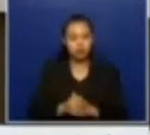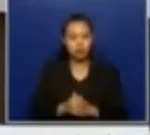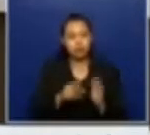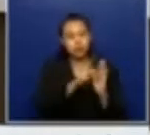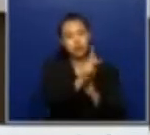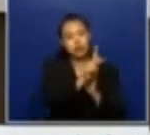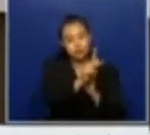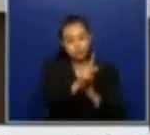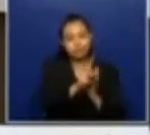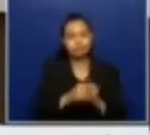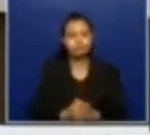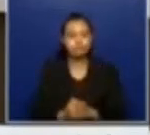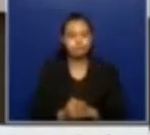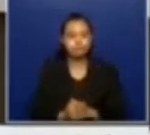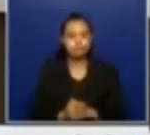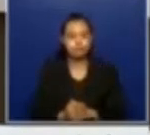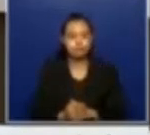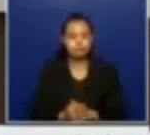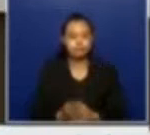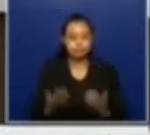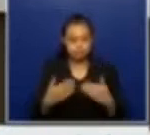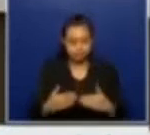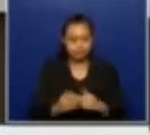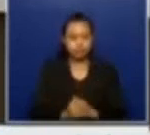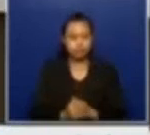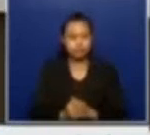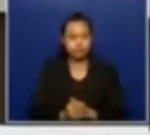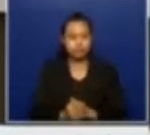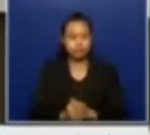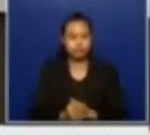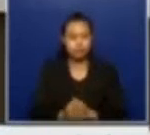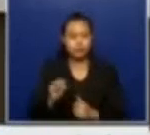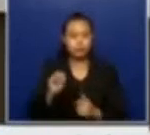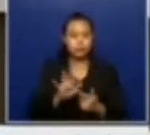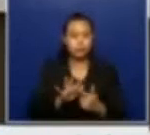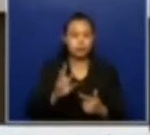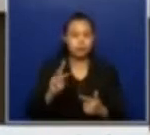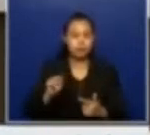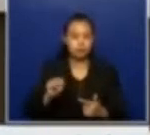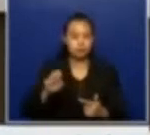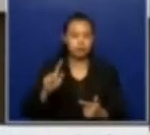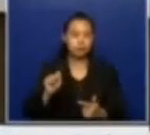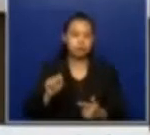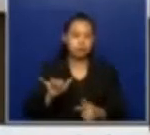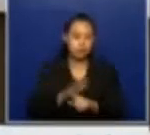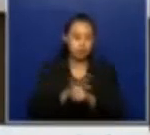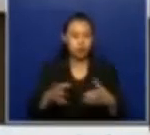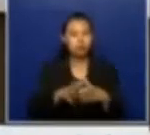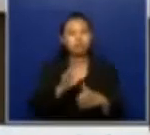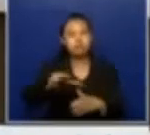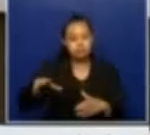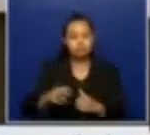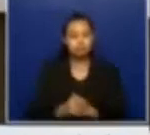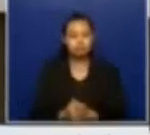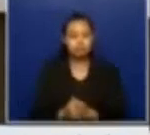ธุ์ท่านและท่านอีกท่านหนึ่งคือท่านมานิตสังพุ่มนะครับพรรคเพื่อไทยเช่นเดียวกันท่